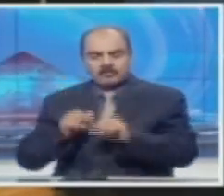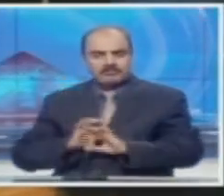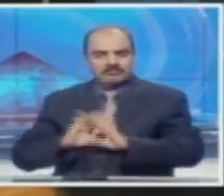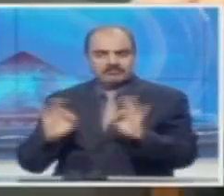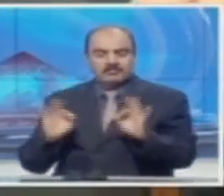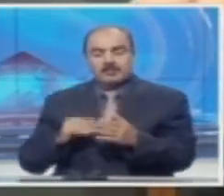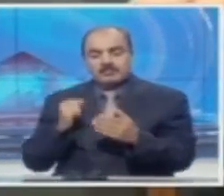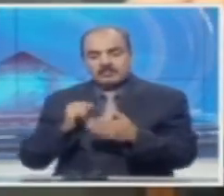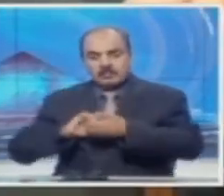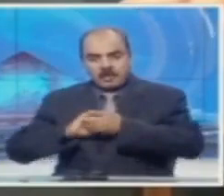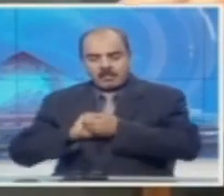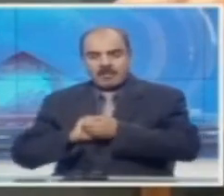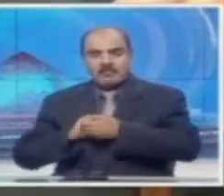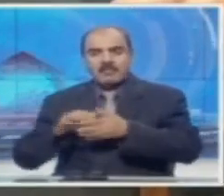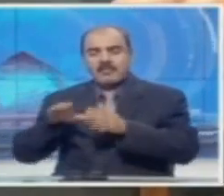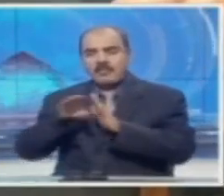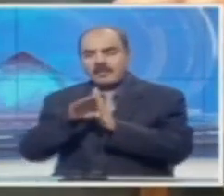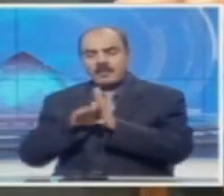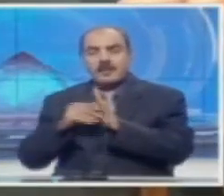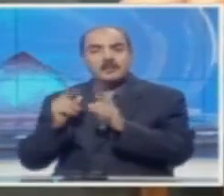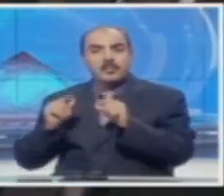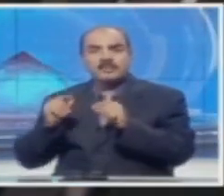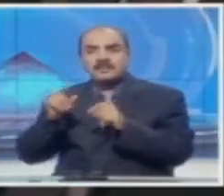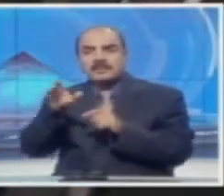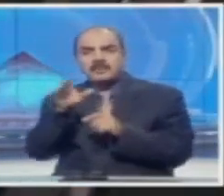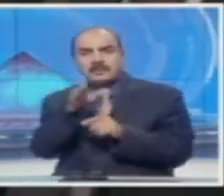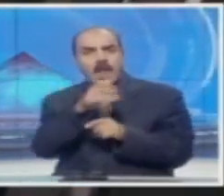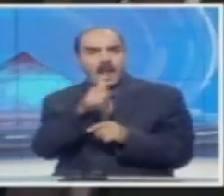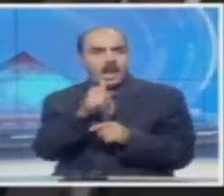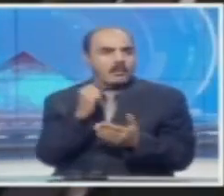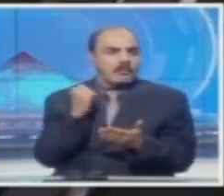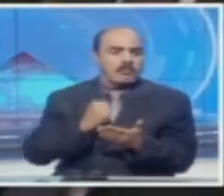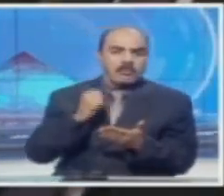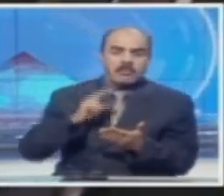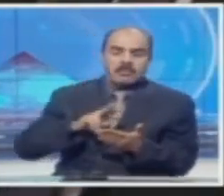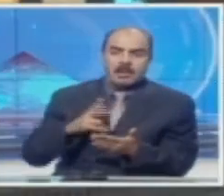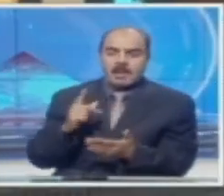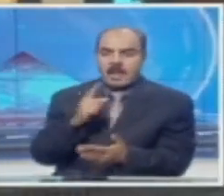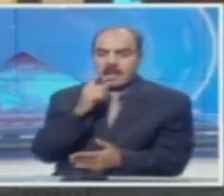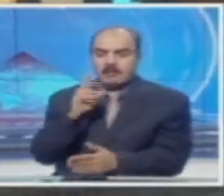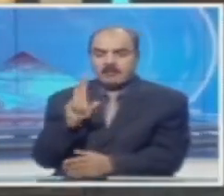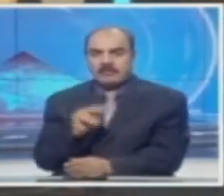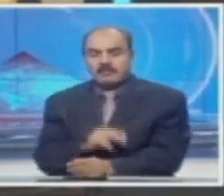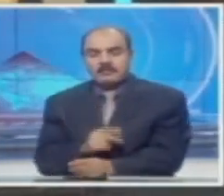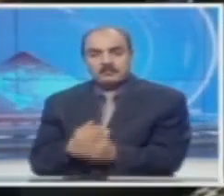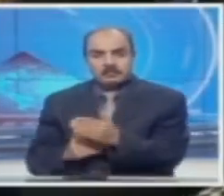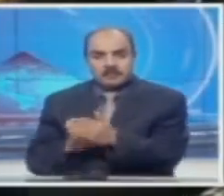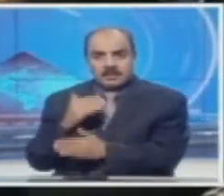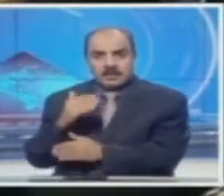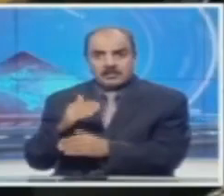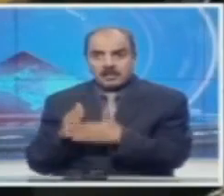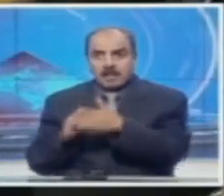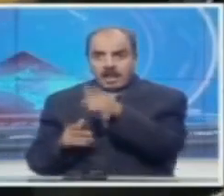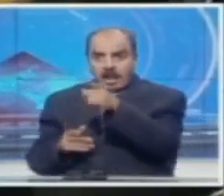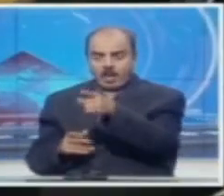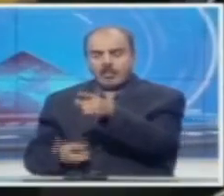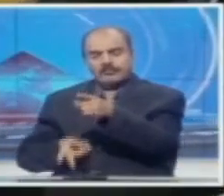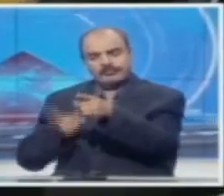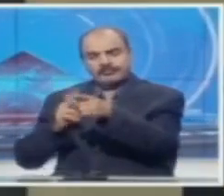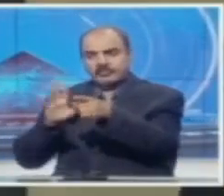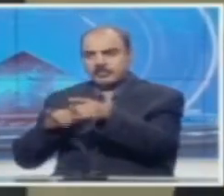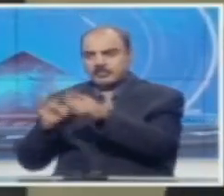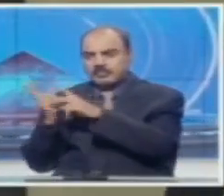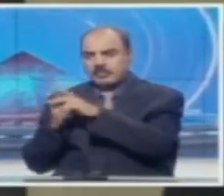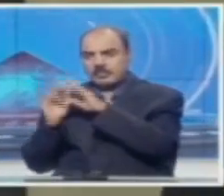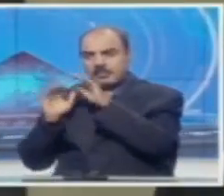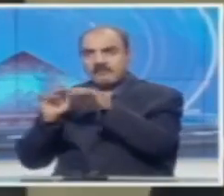الإصدار المشترك لمعايير التميز في السياحة العلاجية وهيئة تيموز للجودة العالمية، تمهيدا لجعل المنشآت الصحية المعتمدة